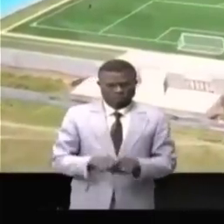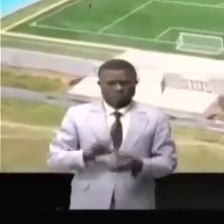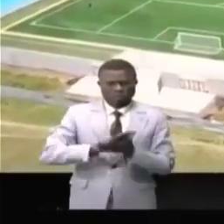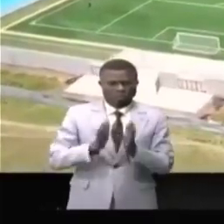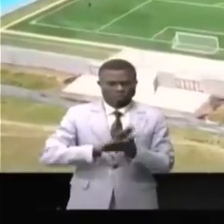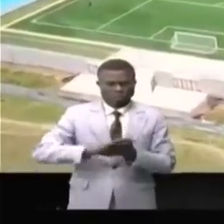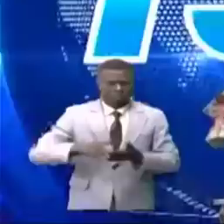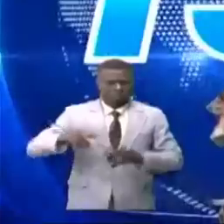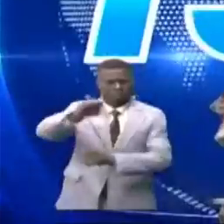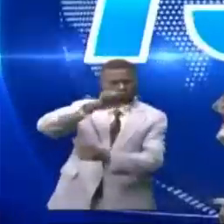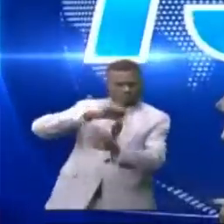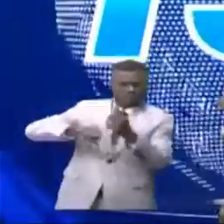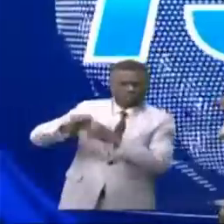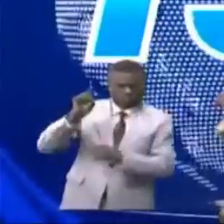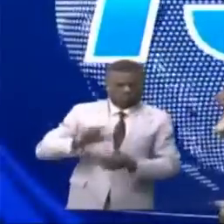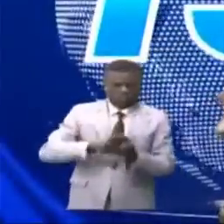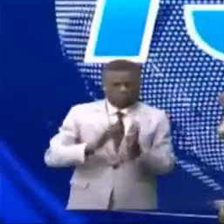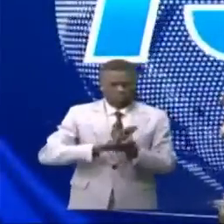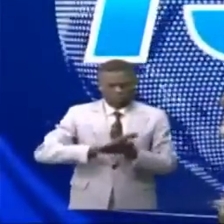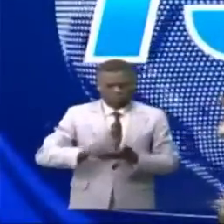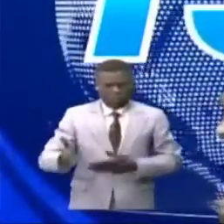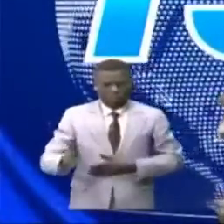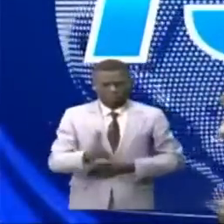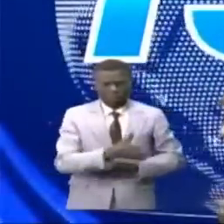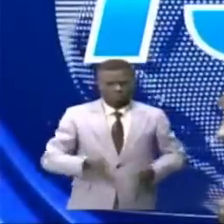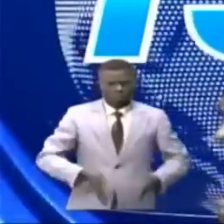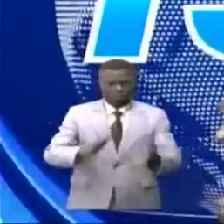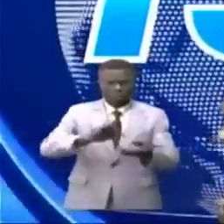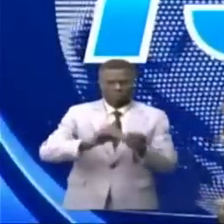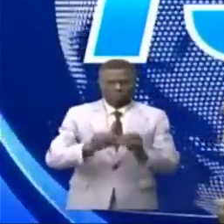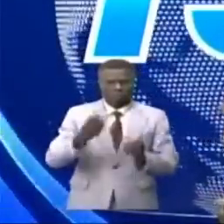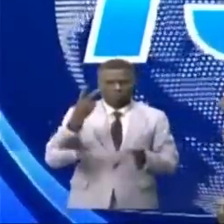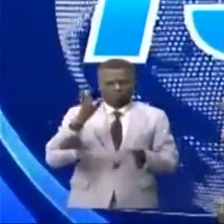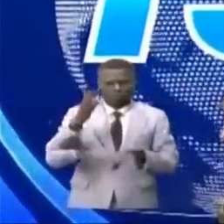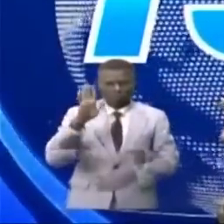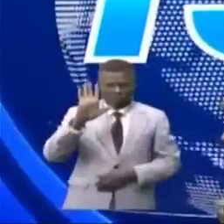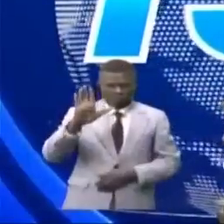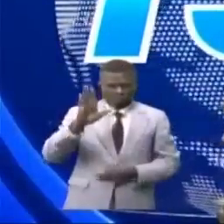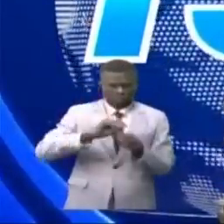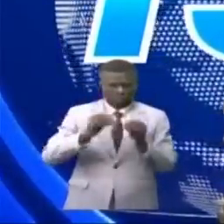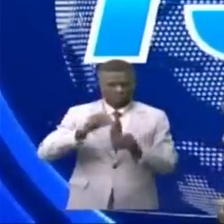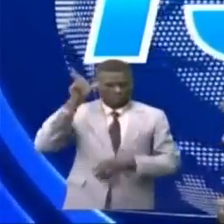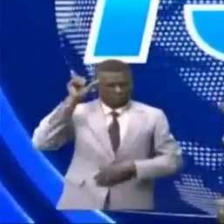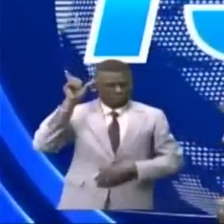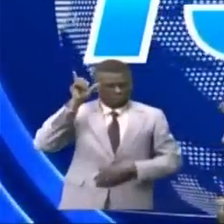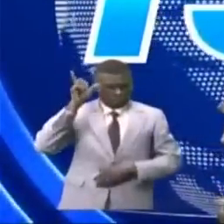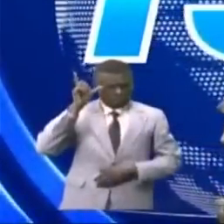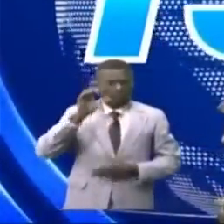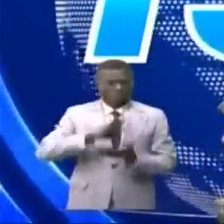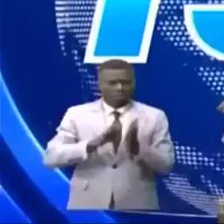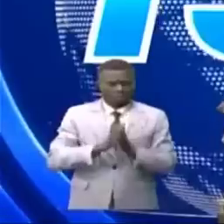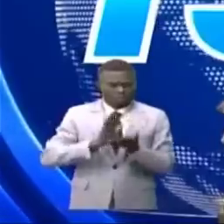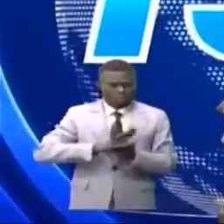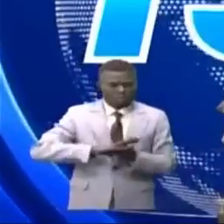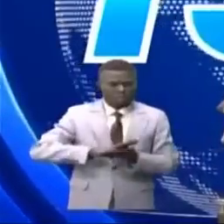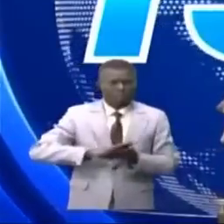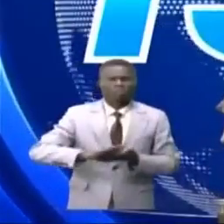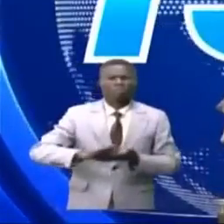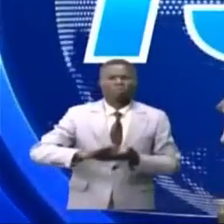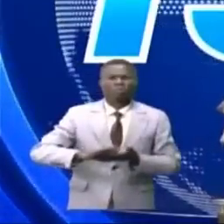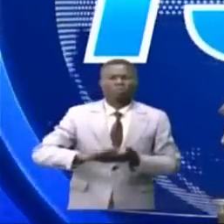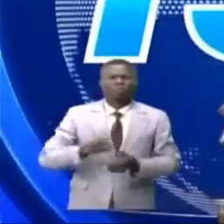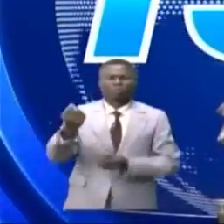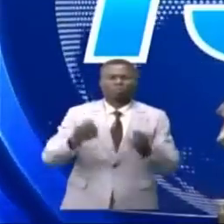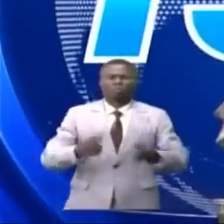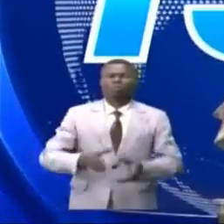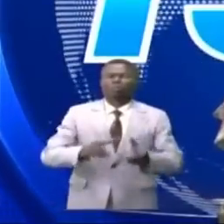l'assainissement du contour. Et la route nationale numéro 5 Lubumbashi Kasumbalé Sasakanya est désormais dégagée. Les longues queues des camions